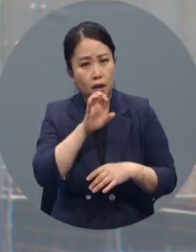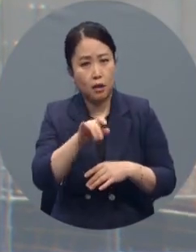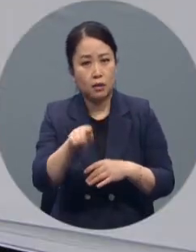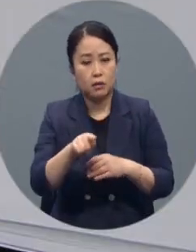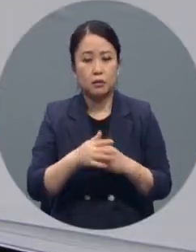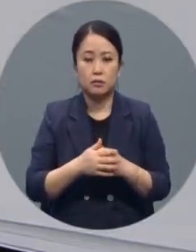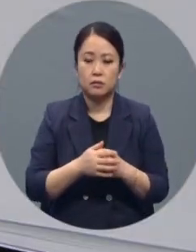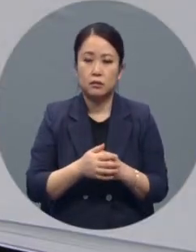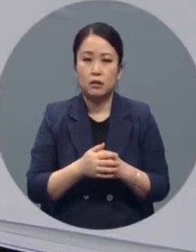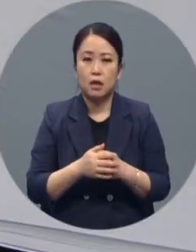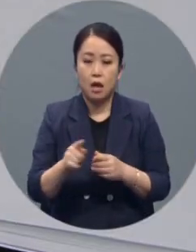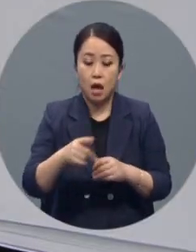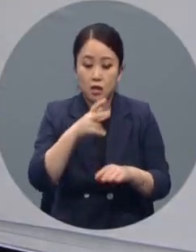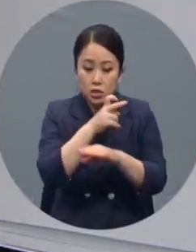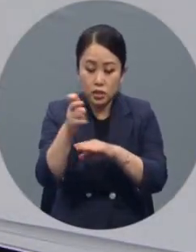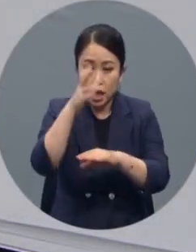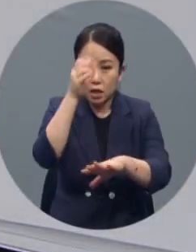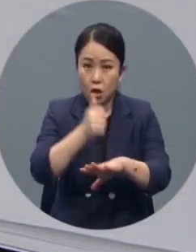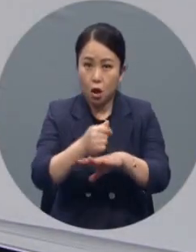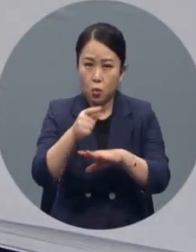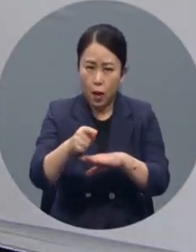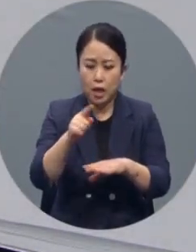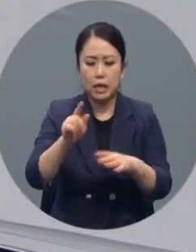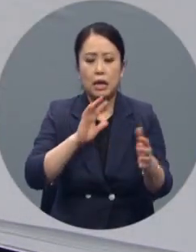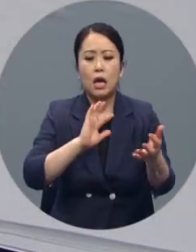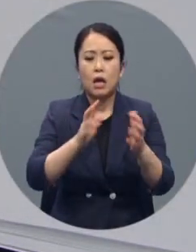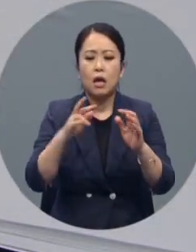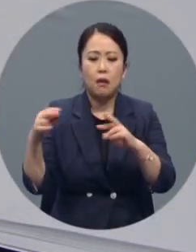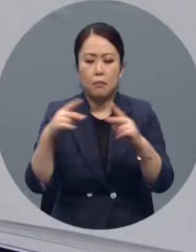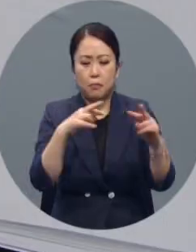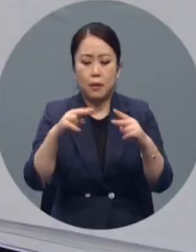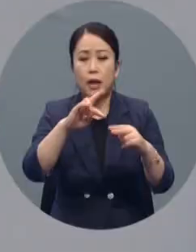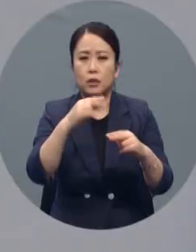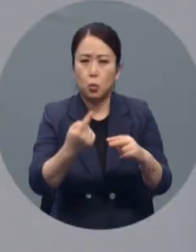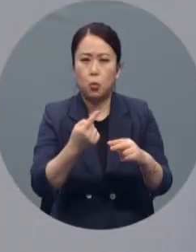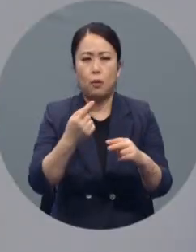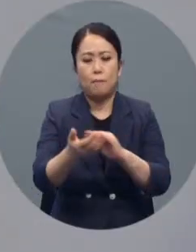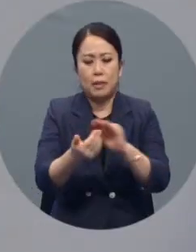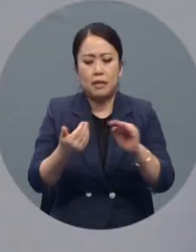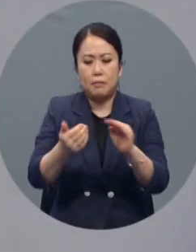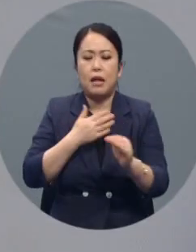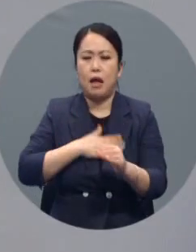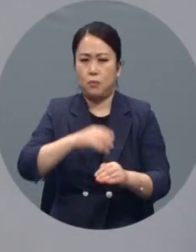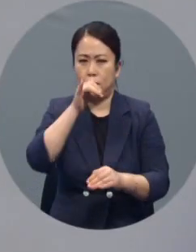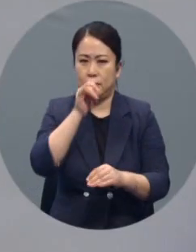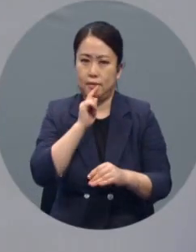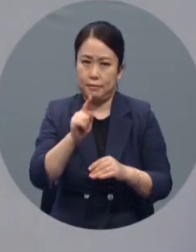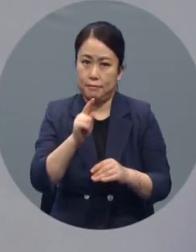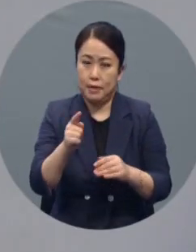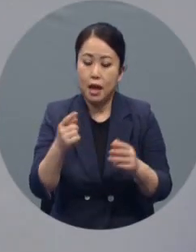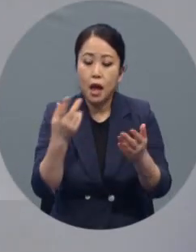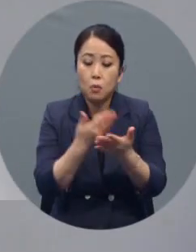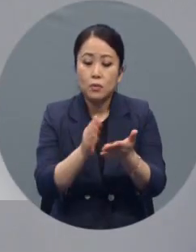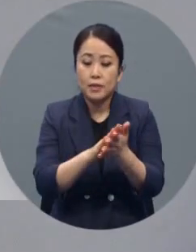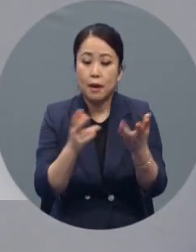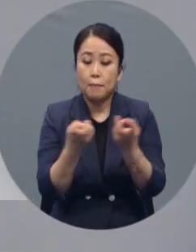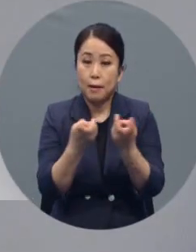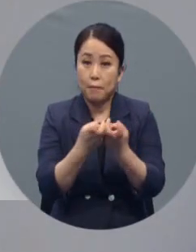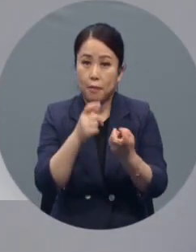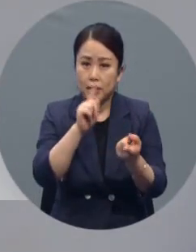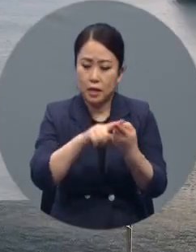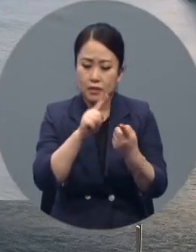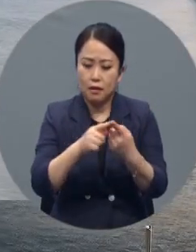봅니다. 그런데 취재 결과 이 논란도 예견됐던 것으로 드러났습니다. 공법을 놓고 갈등이 수년째